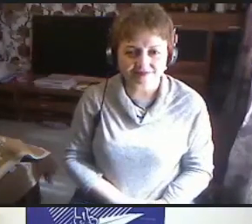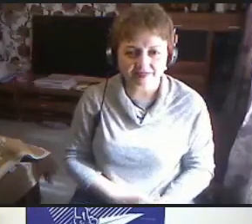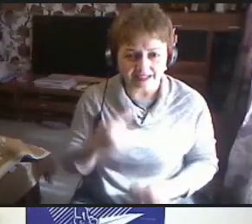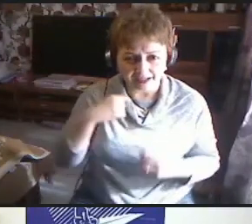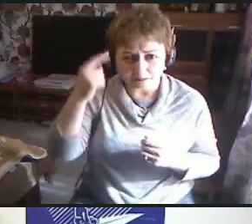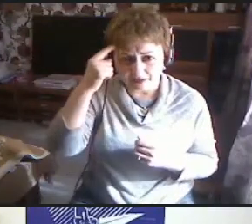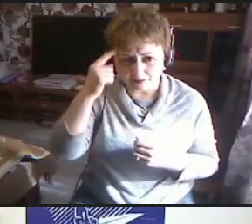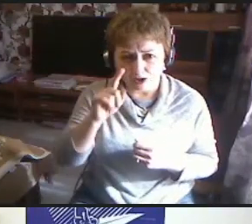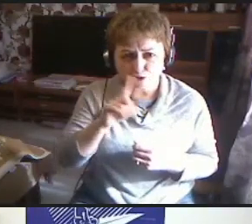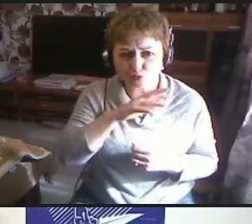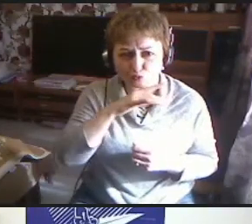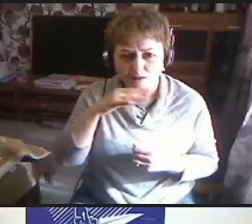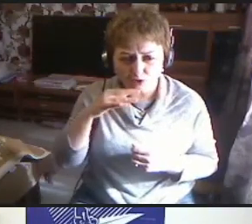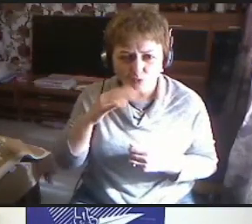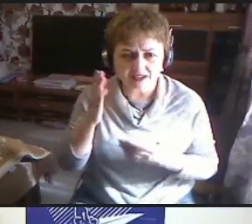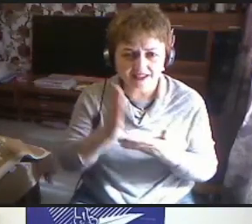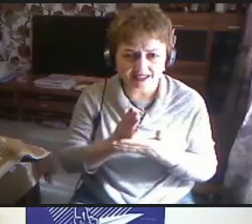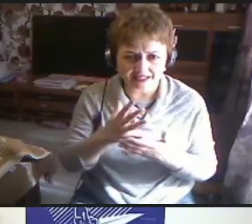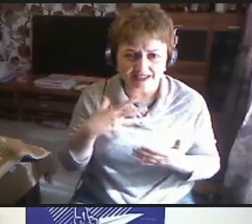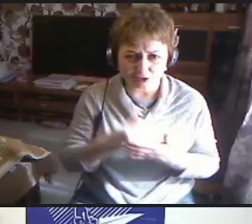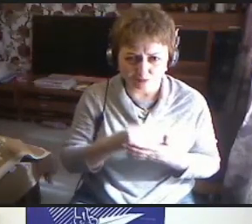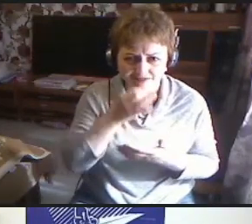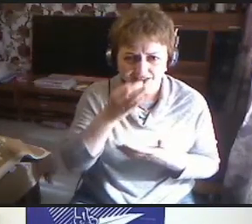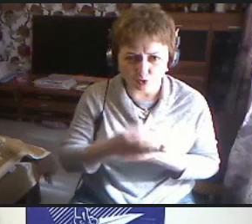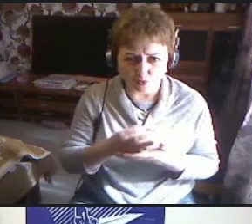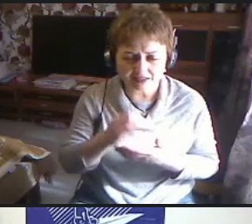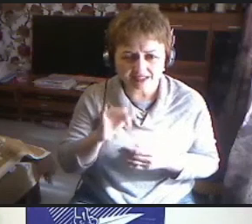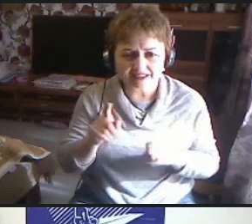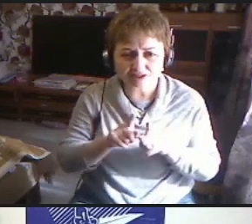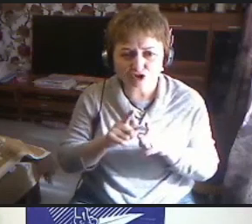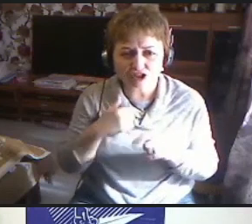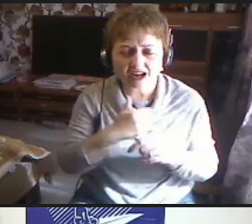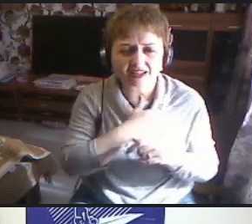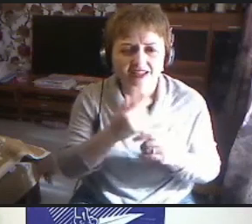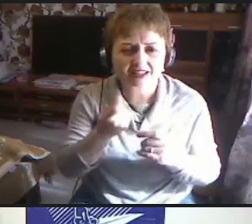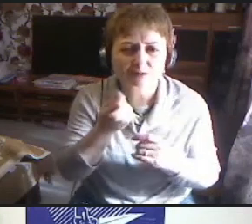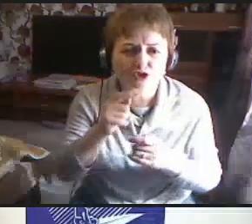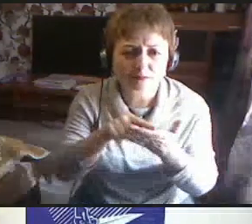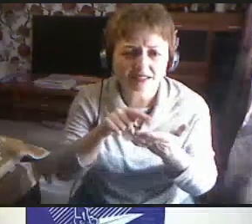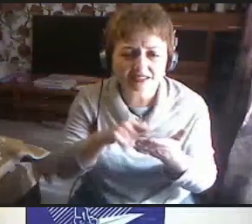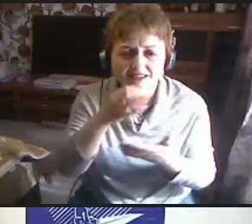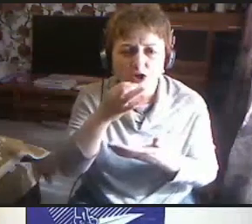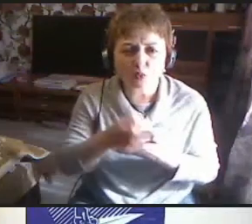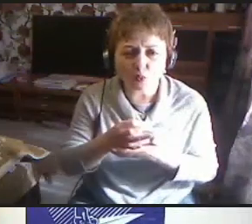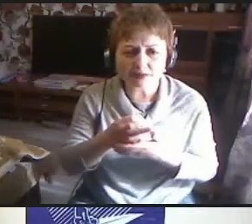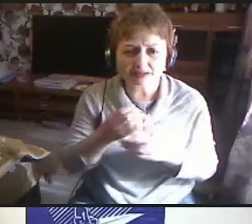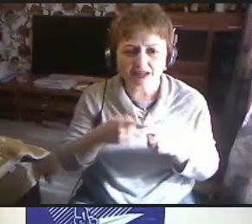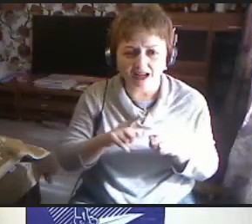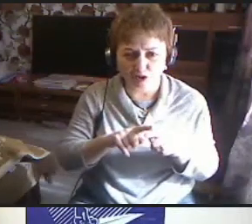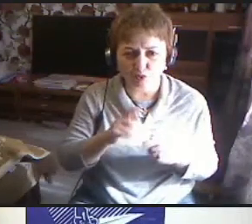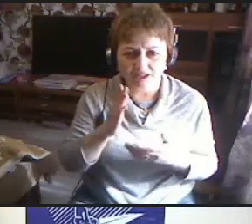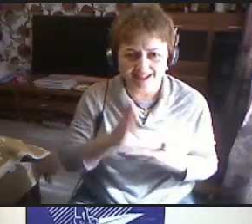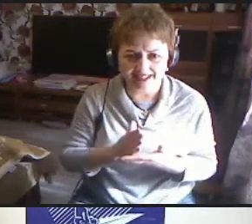Я понимаю, что у многих есть собственный опыт. И все же я хотела немножко поделиться тем опытом, который